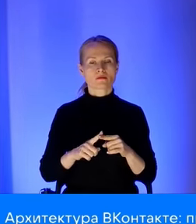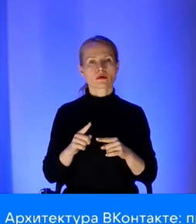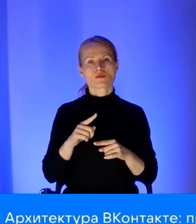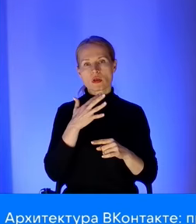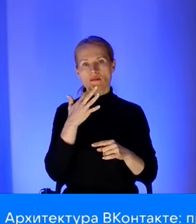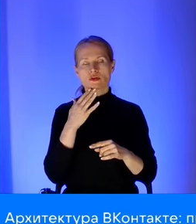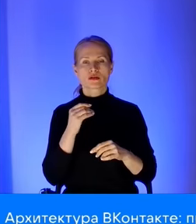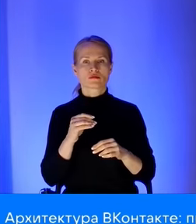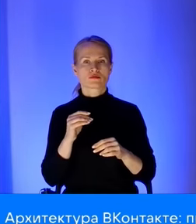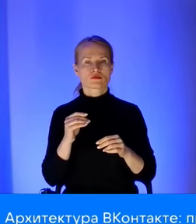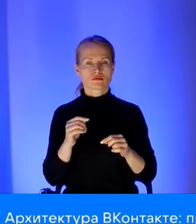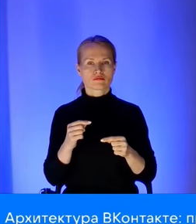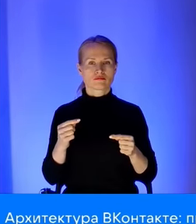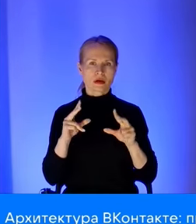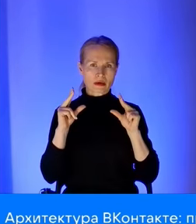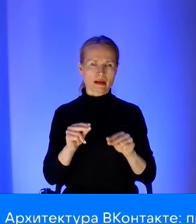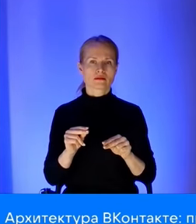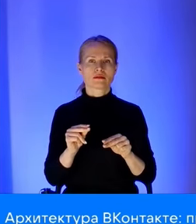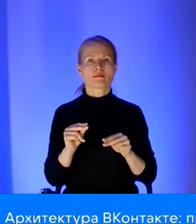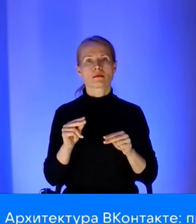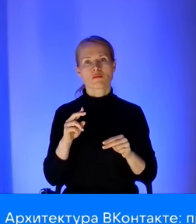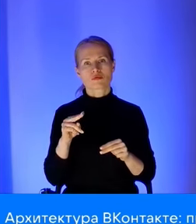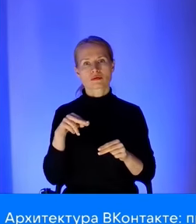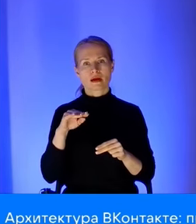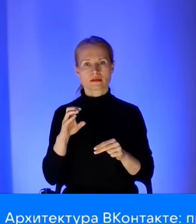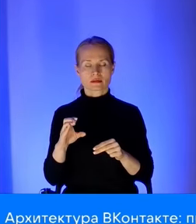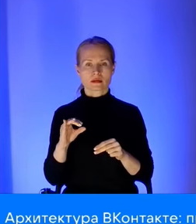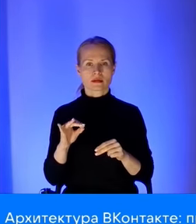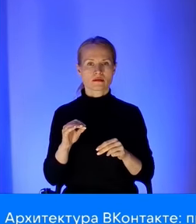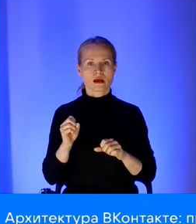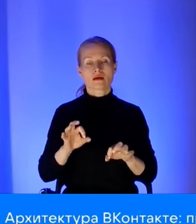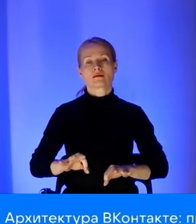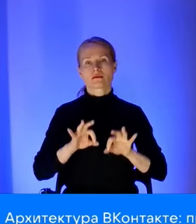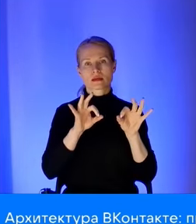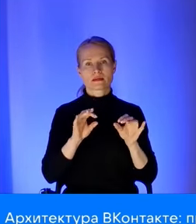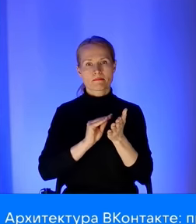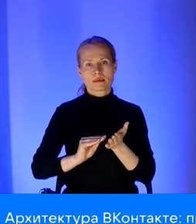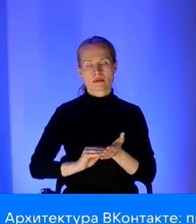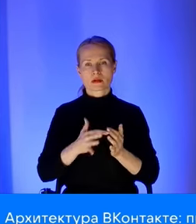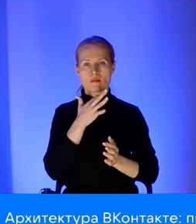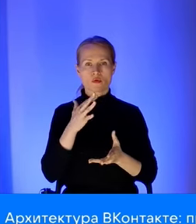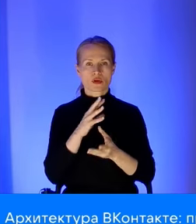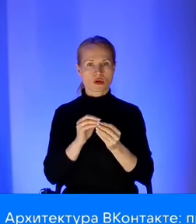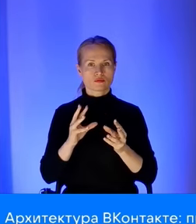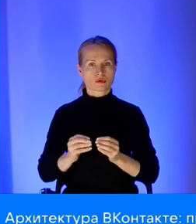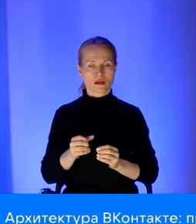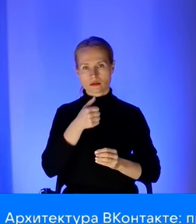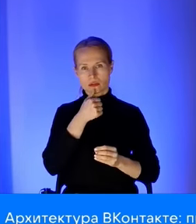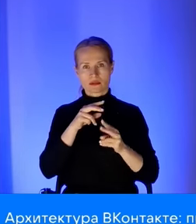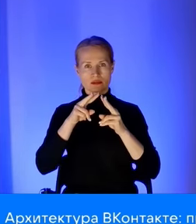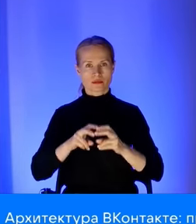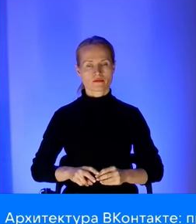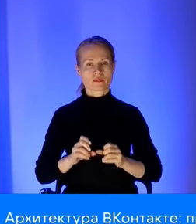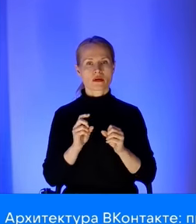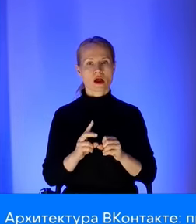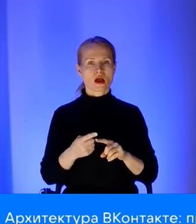которые нам даёт My сикл который даёт нам постгрес и на вот этом сайте собственно отписал результаты тестирования и